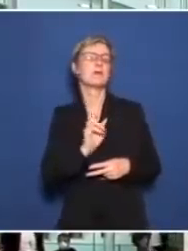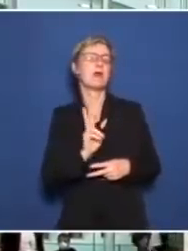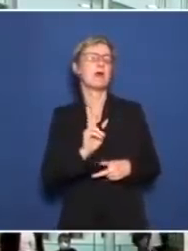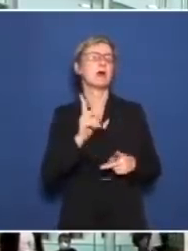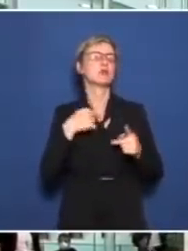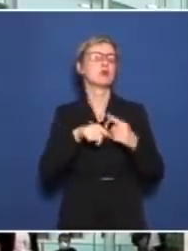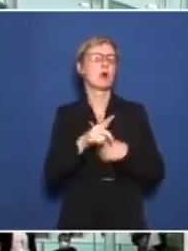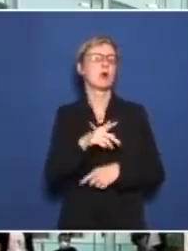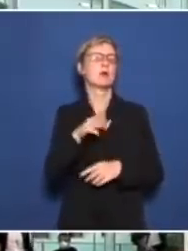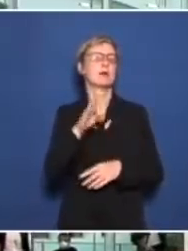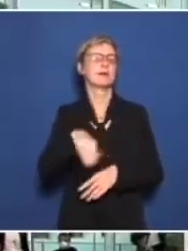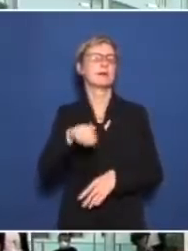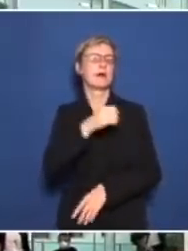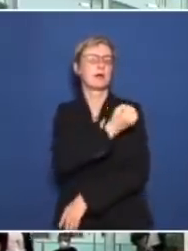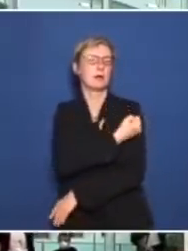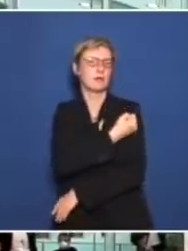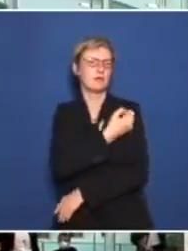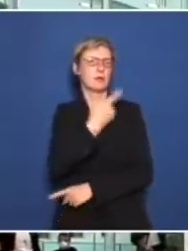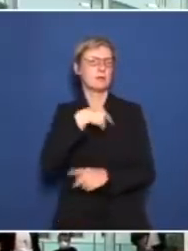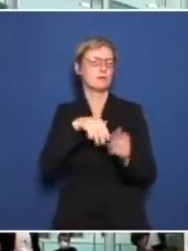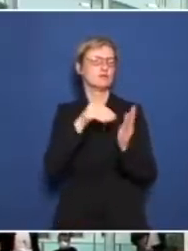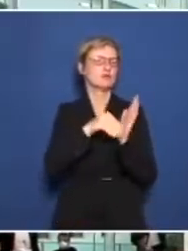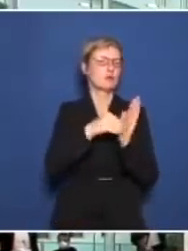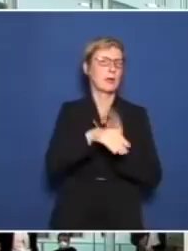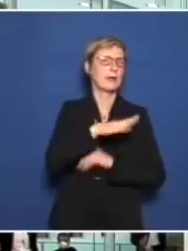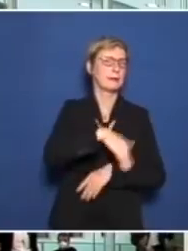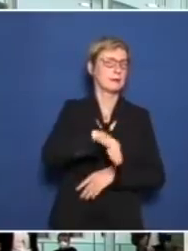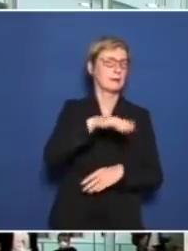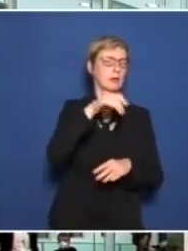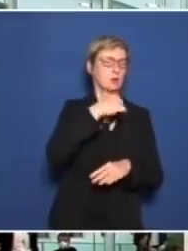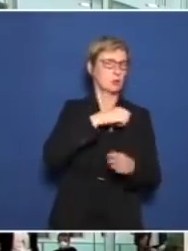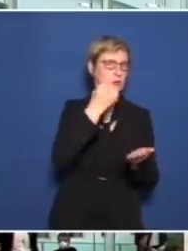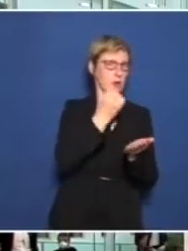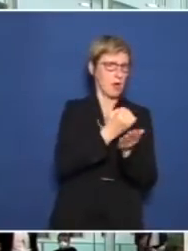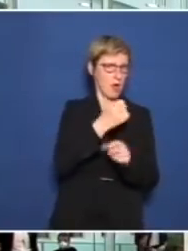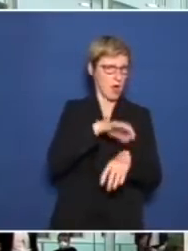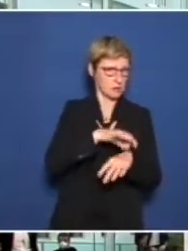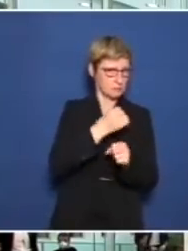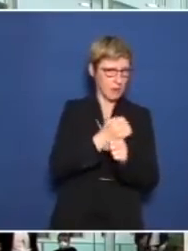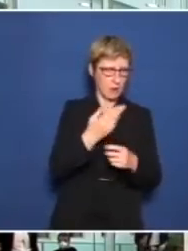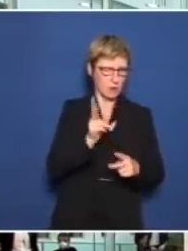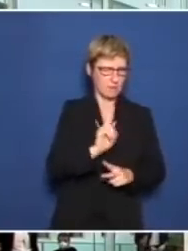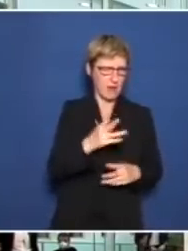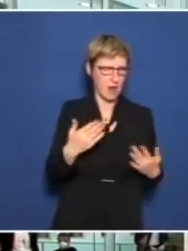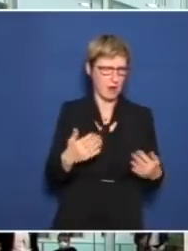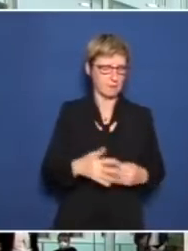Schulen impfen? Welche Rolle spielen dabei Kinder- und Jugendärzte? Also zuerst einmal, immer wichtig,